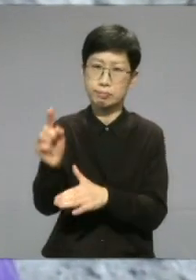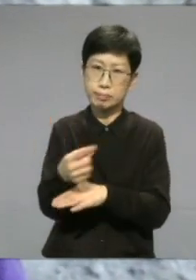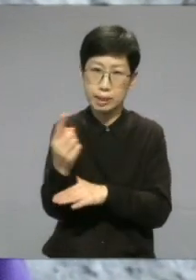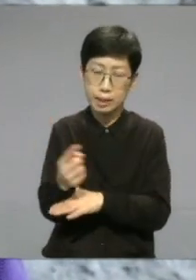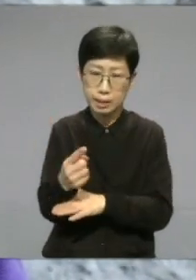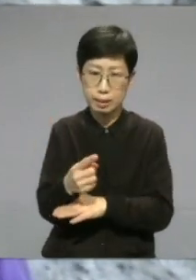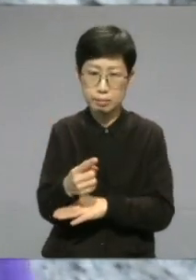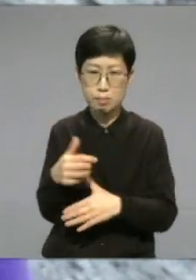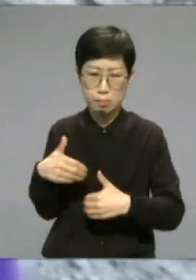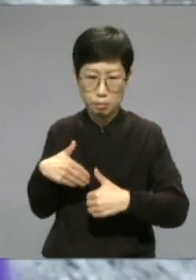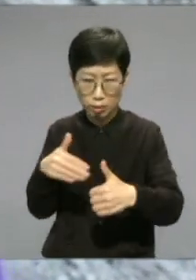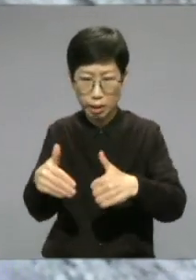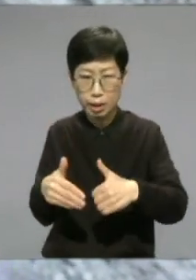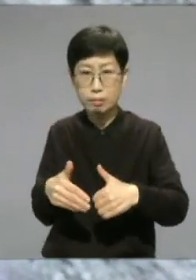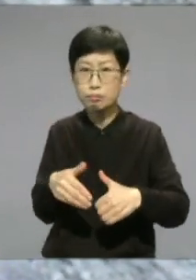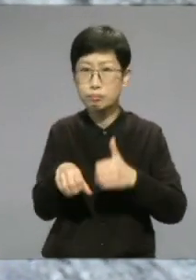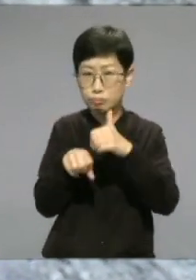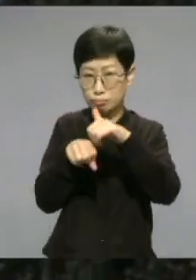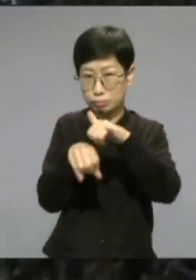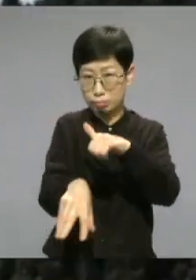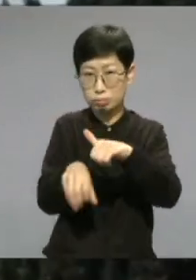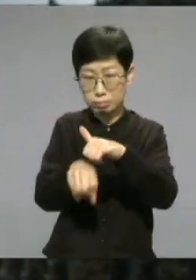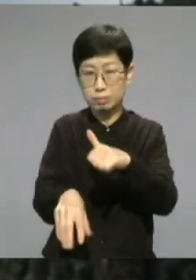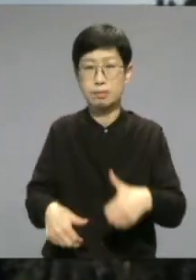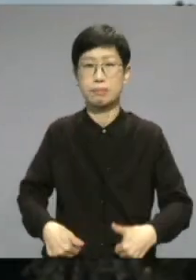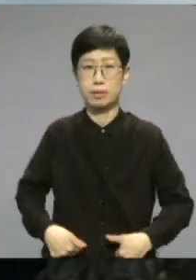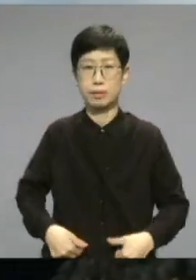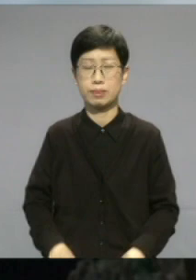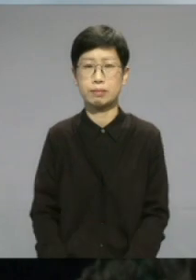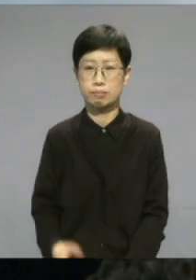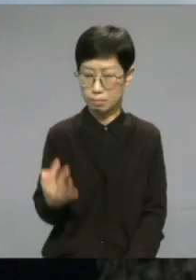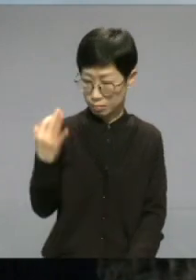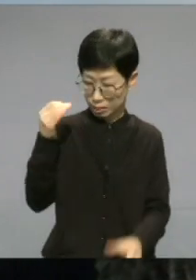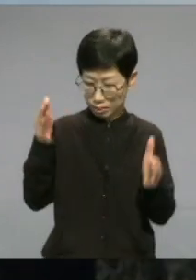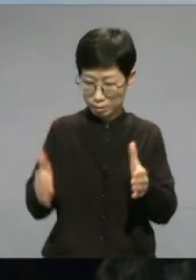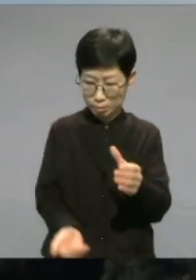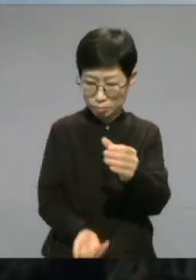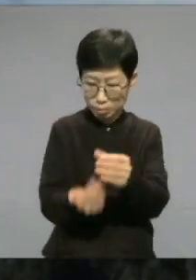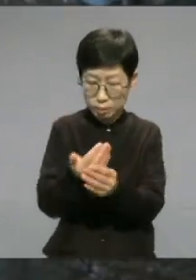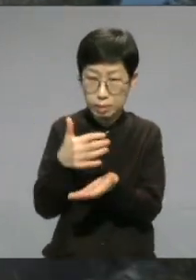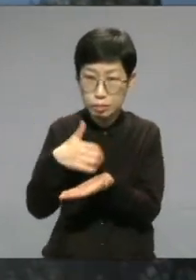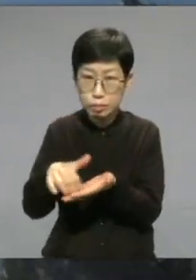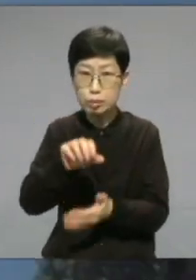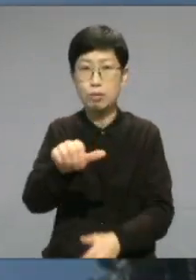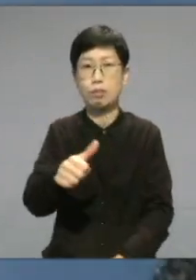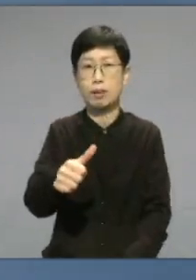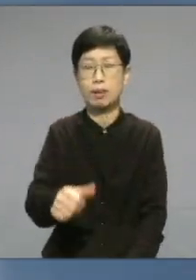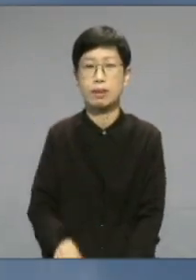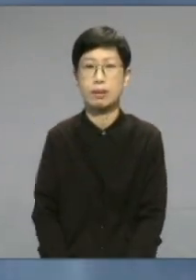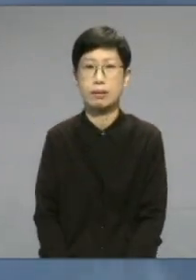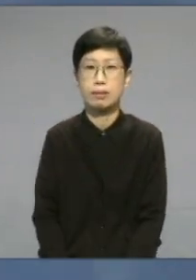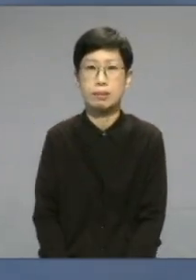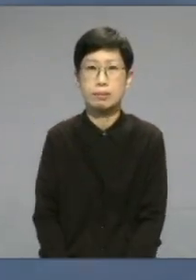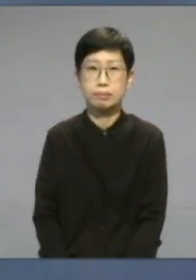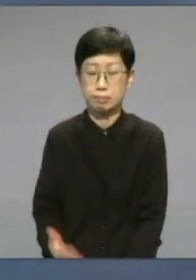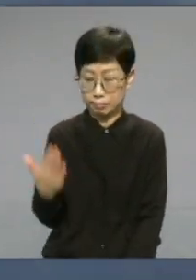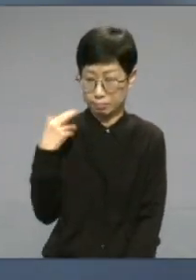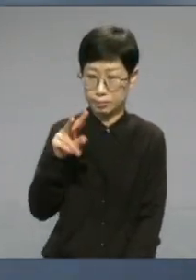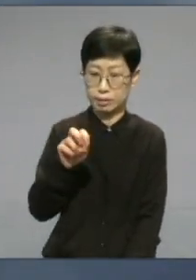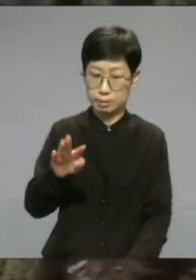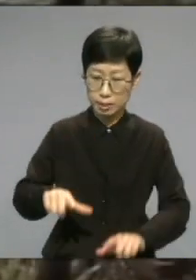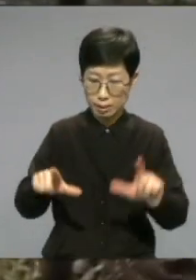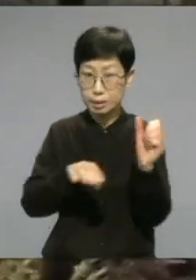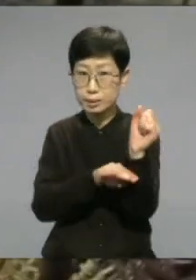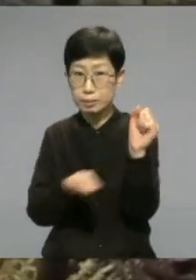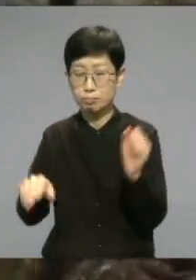pronto un apoyo aéreo con helicóptero y el Bambi. 지난 며칠 사이 발생한 화재만 500여 건에 달합니다. 지난 24일